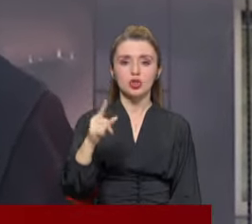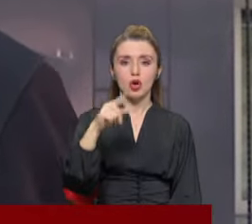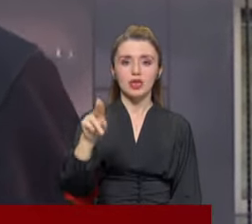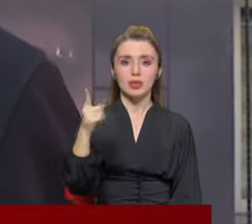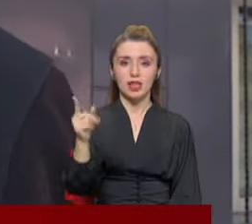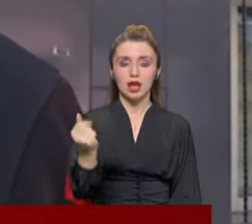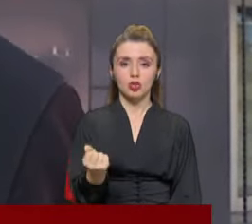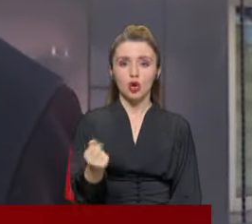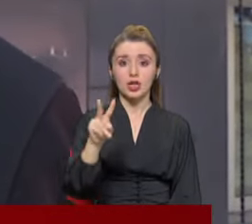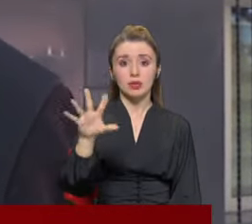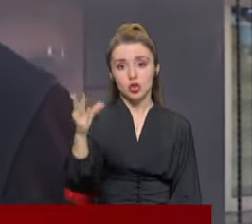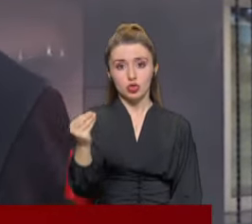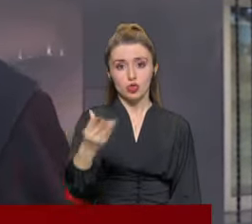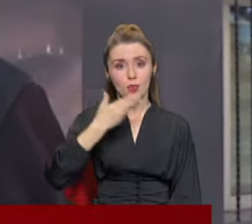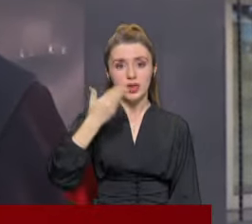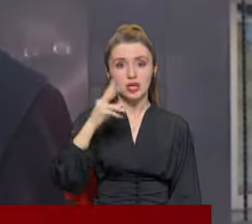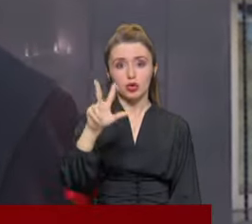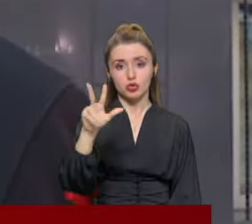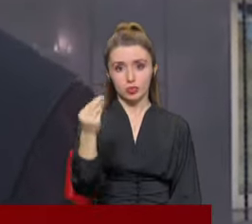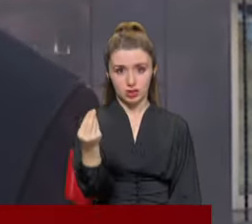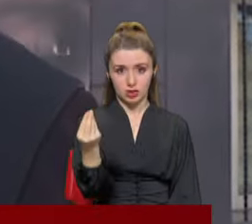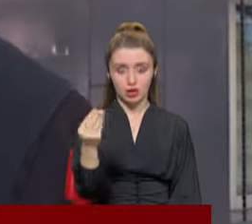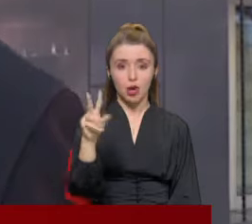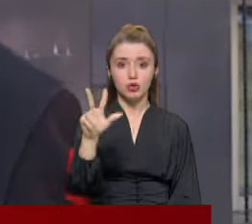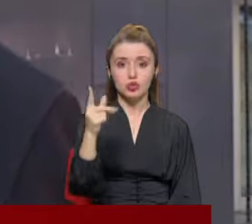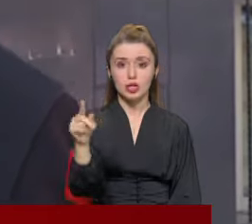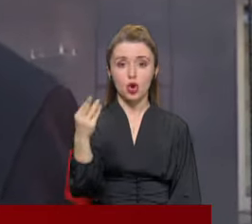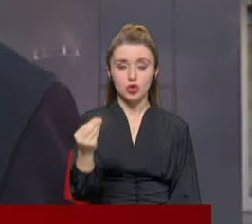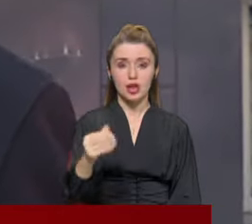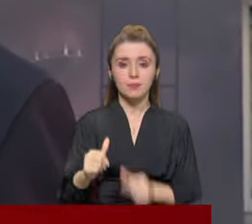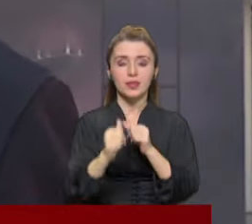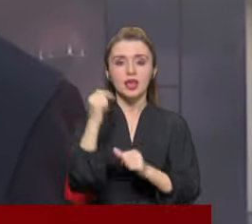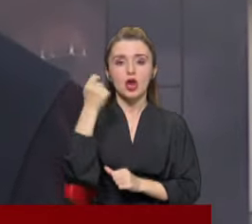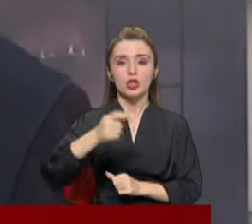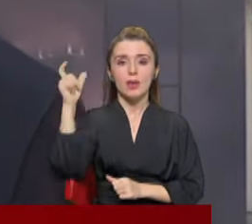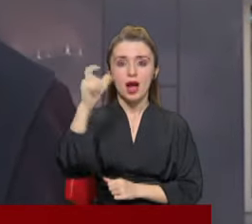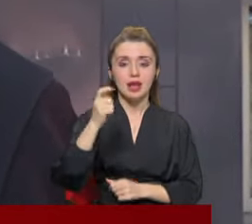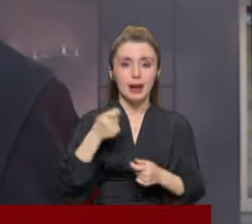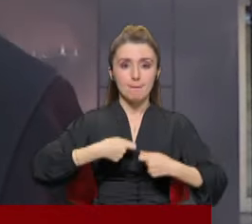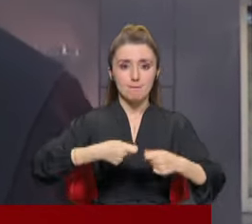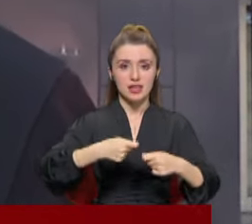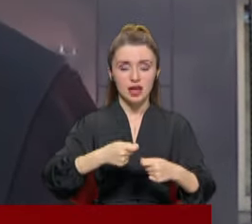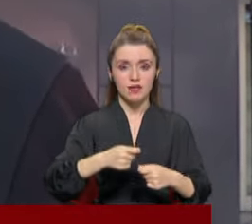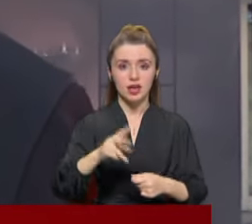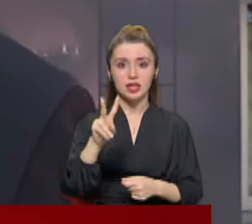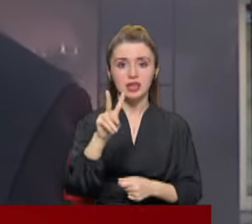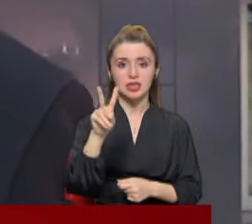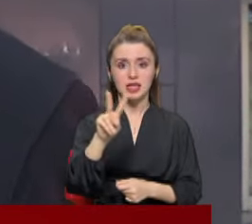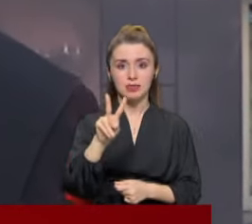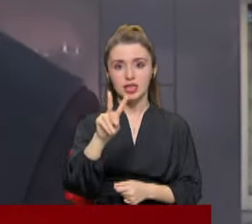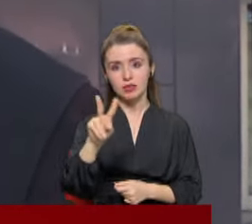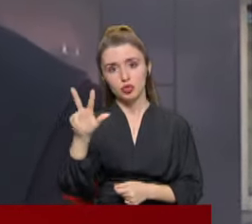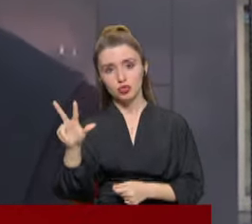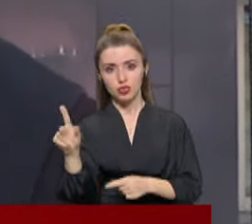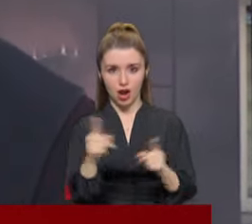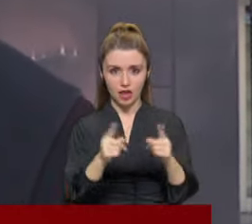bin alıyor. 25 alan olsun atıyorum, 30 bin alan da olsa geri dönüşümü aylık maliyeti yani geri dönüşüm 20-23 lira